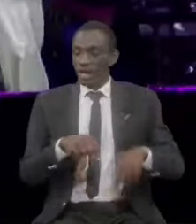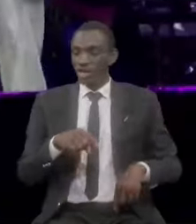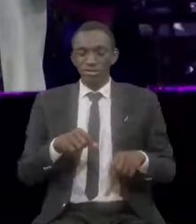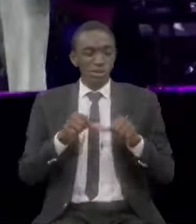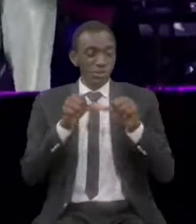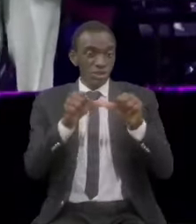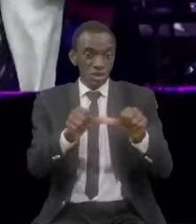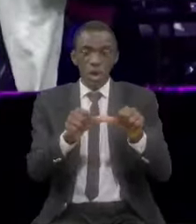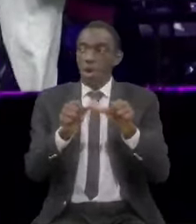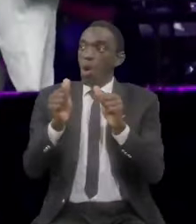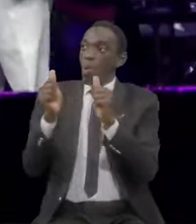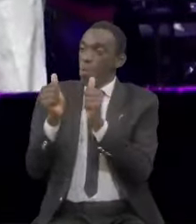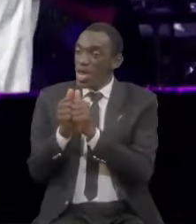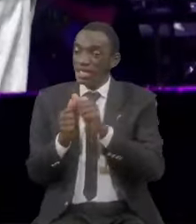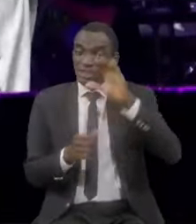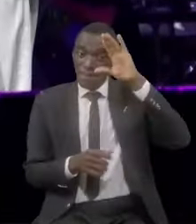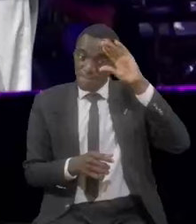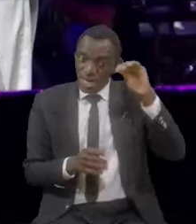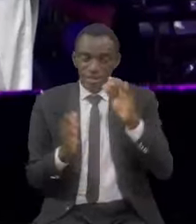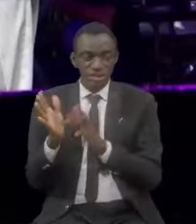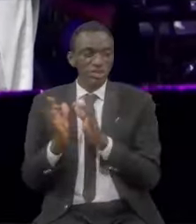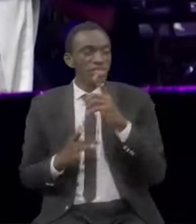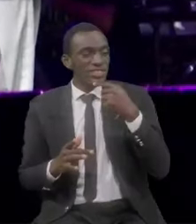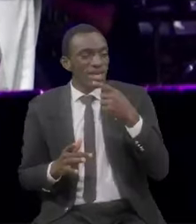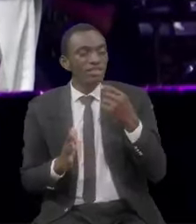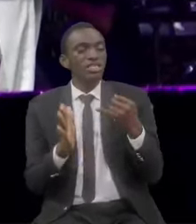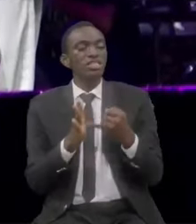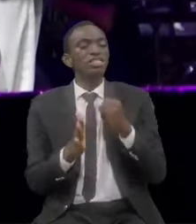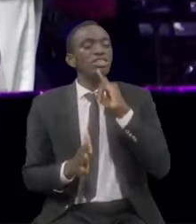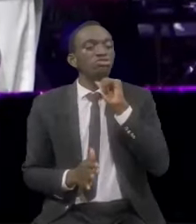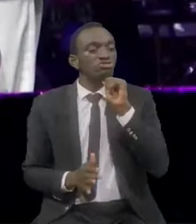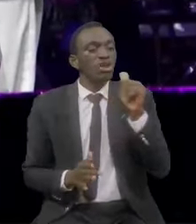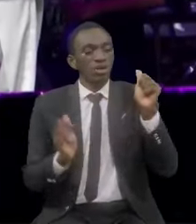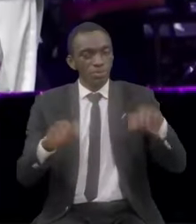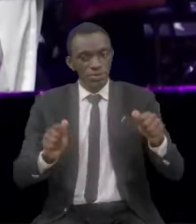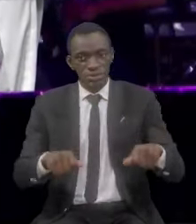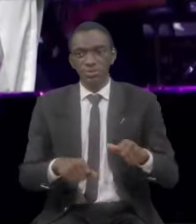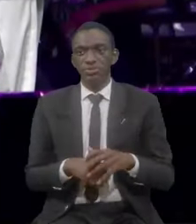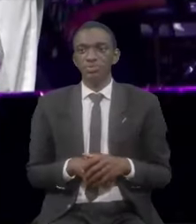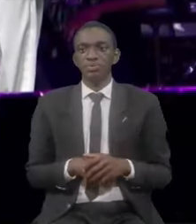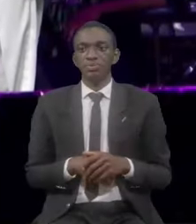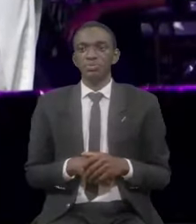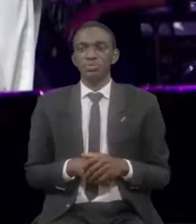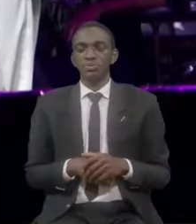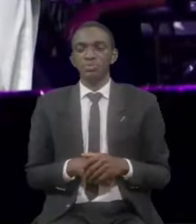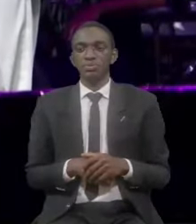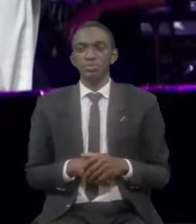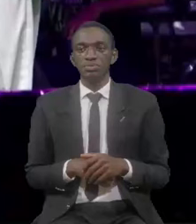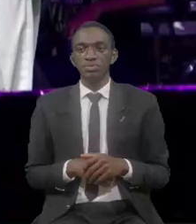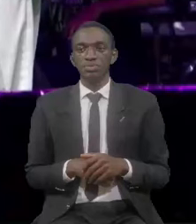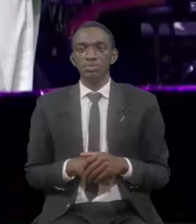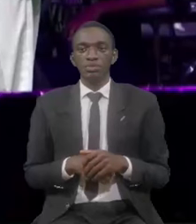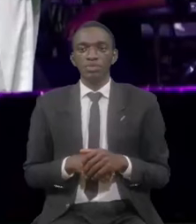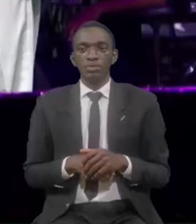Ceux qui essayaient de transformer la vie des gens, changer la vie des gens, arrivent à une impasse et ne peuvent plus